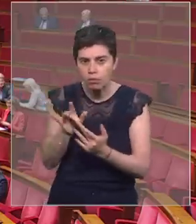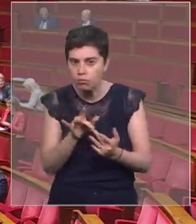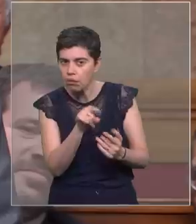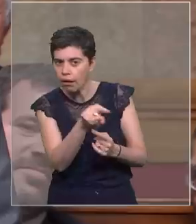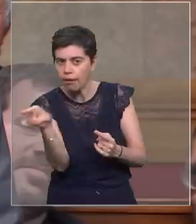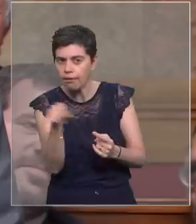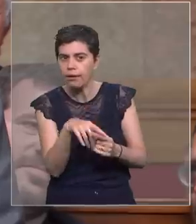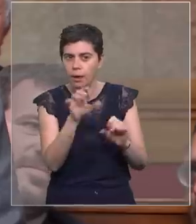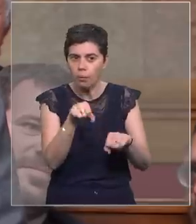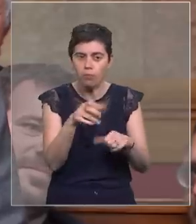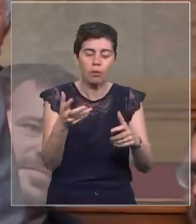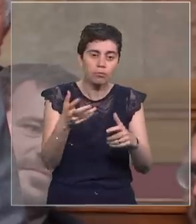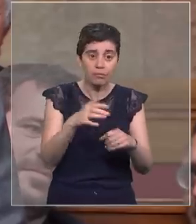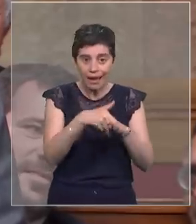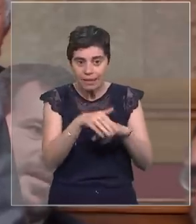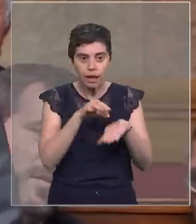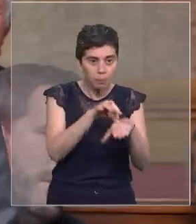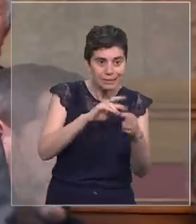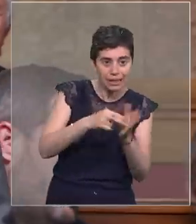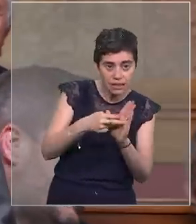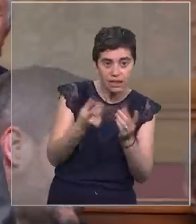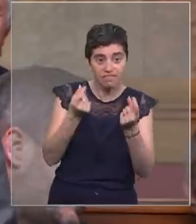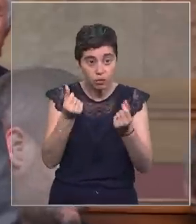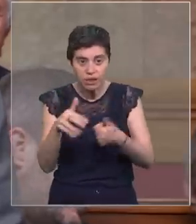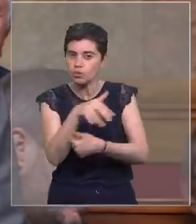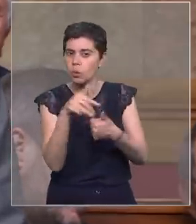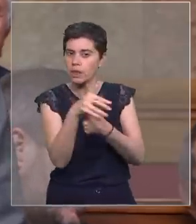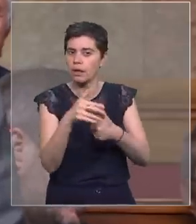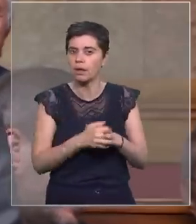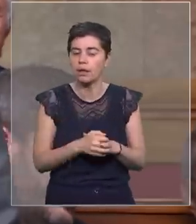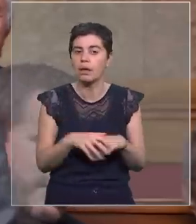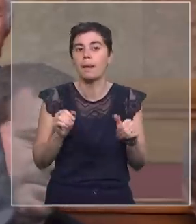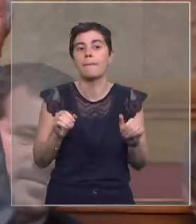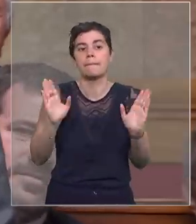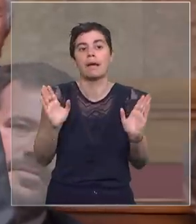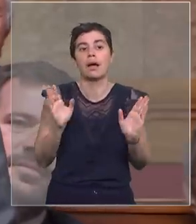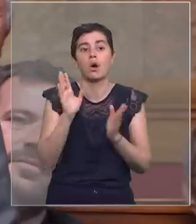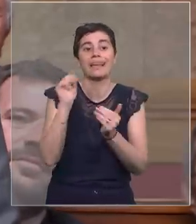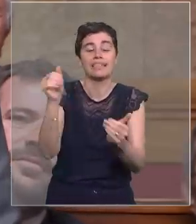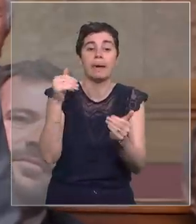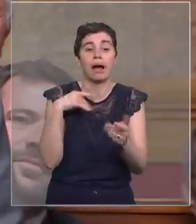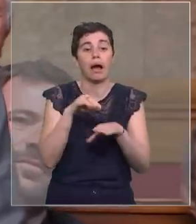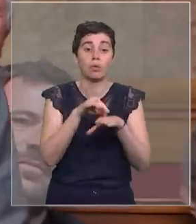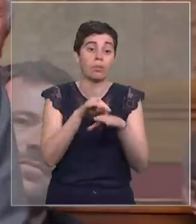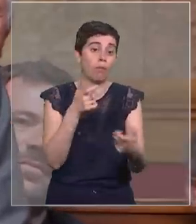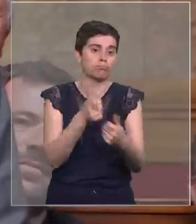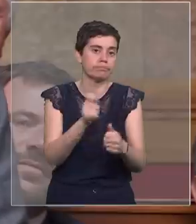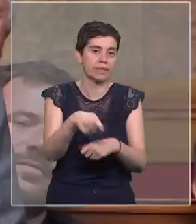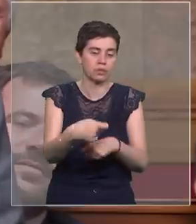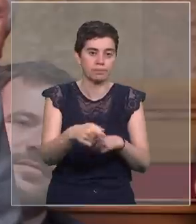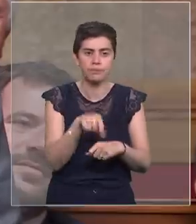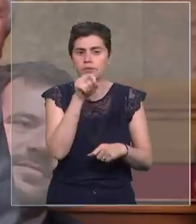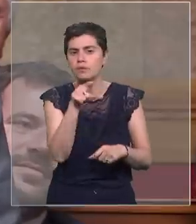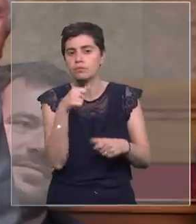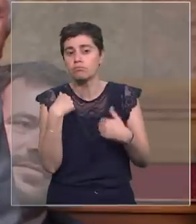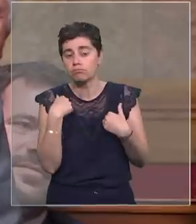accompagnement quelquefois technique, financier ou quelquefois même social, mais en tous les cas, on espère toujours approprié. D'ailleurs, vous proposez